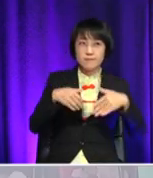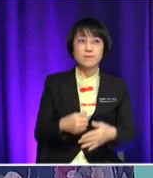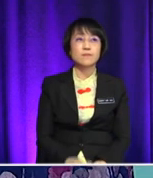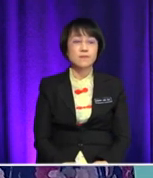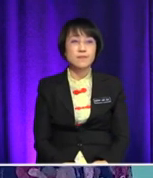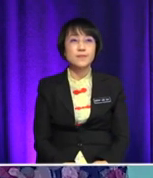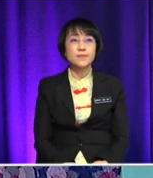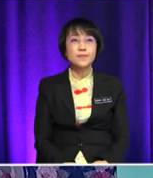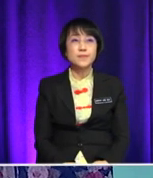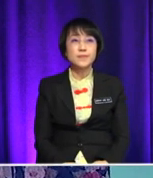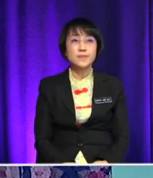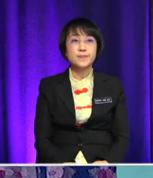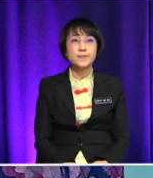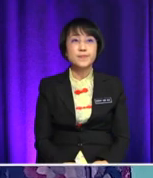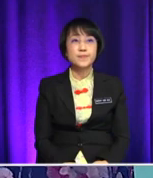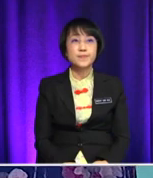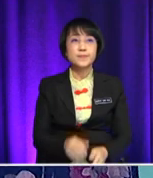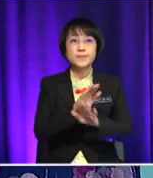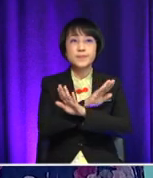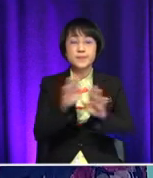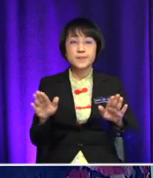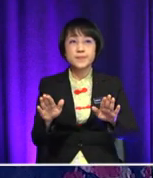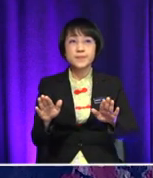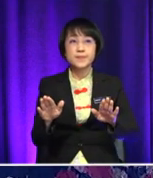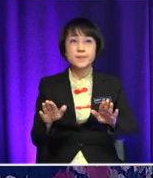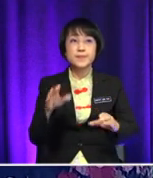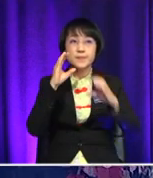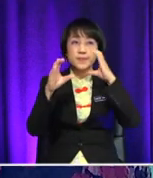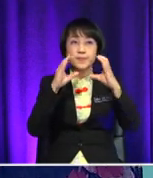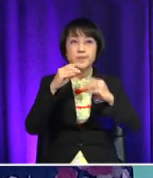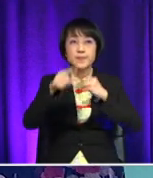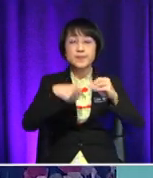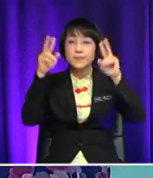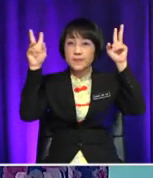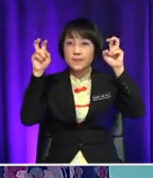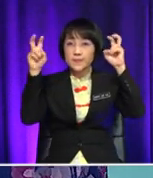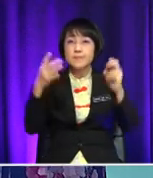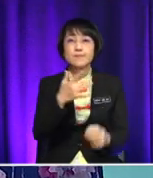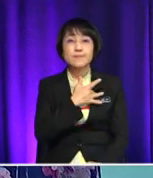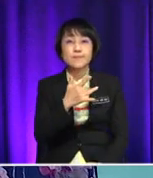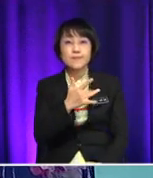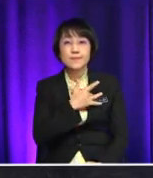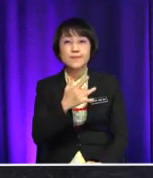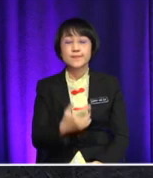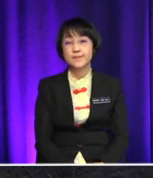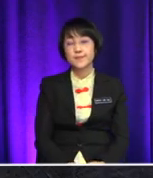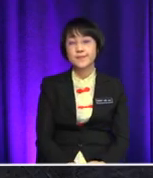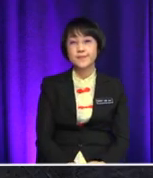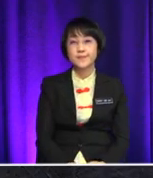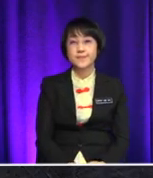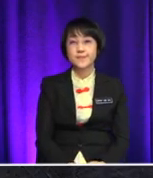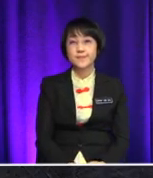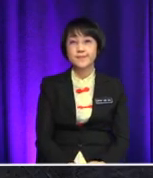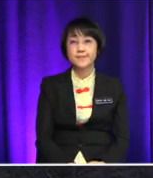kaku sekali Jangan sentuh isu yang sensitif sudah berada